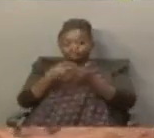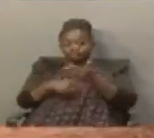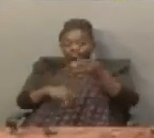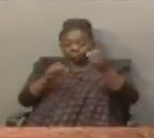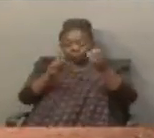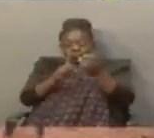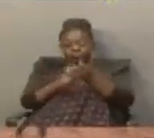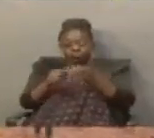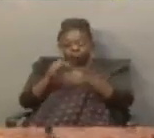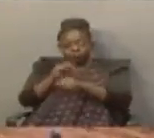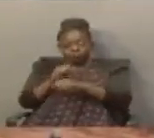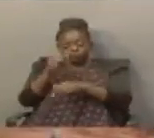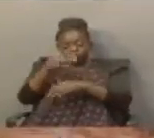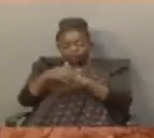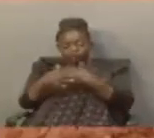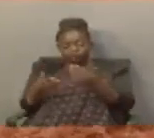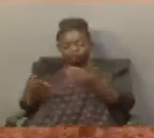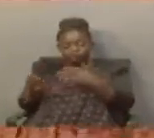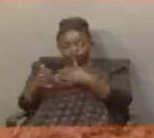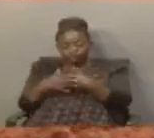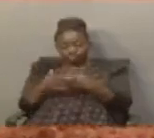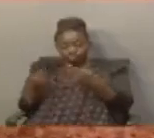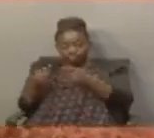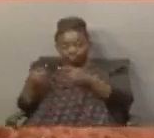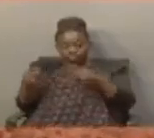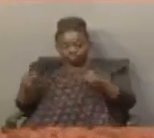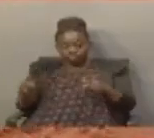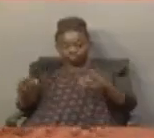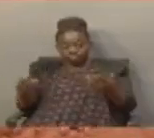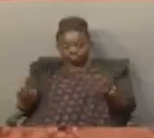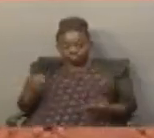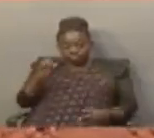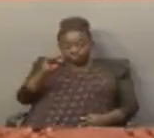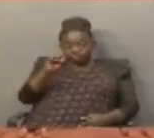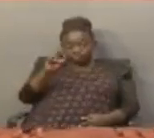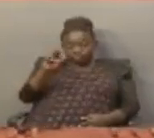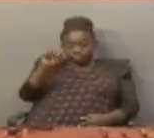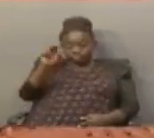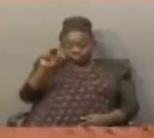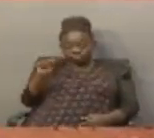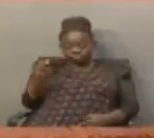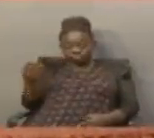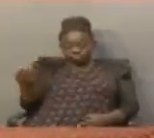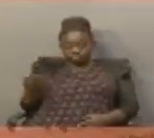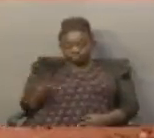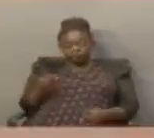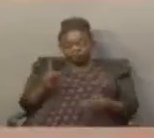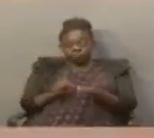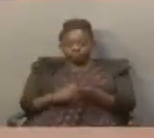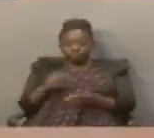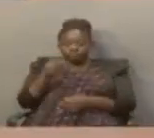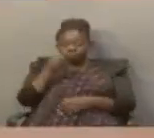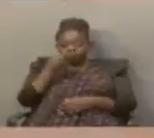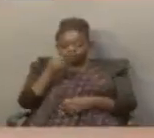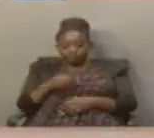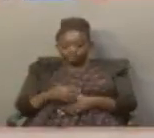ku nsalo ategeeza nti bwe zaggalwa yadda mu kisima kya bugagga kya Iron nga muno mw'abadde afuna ekyokulya.